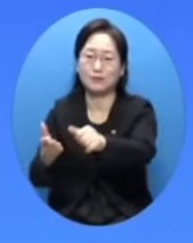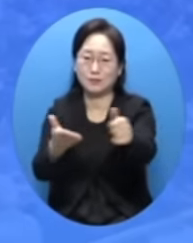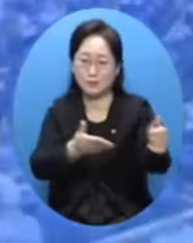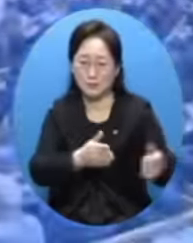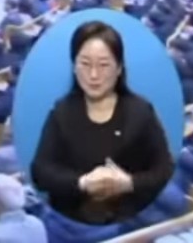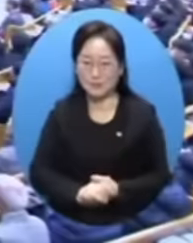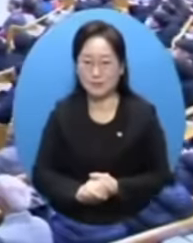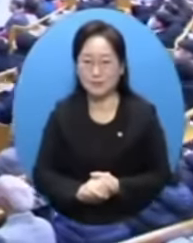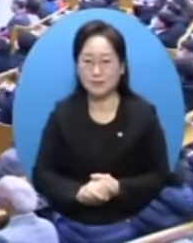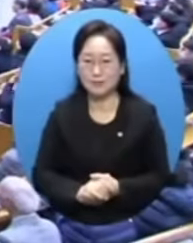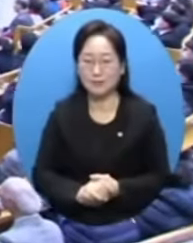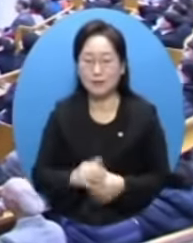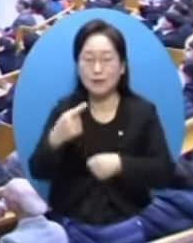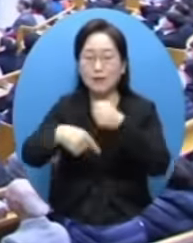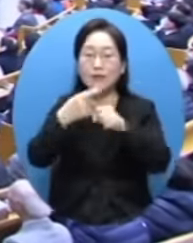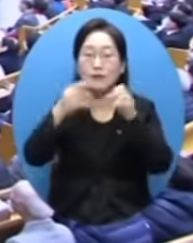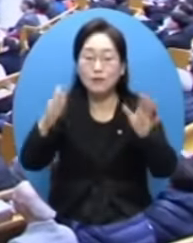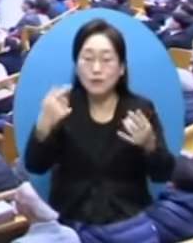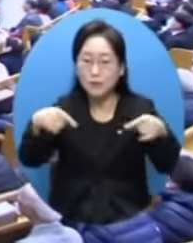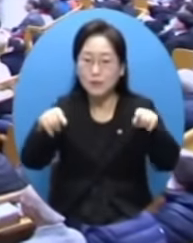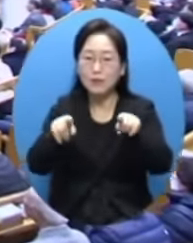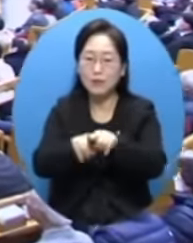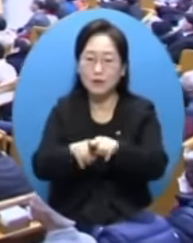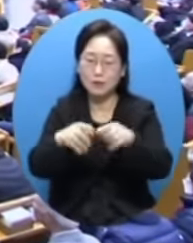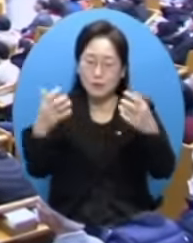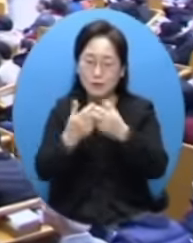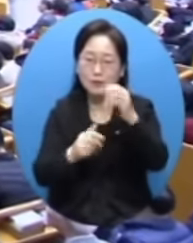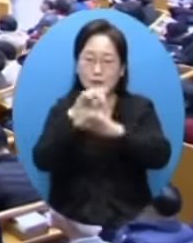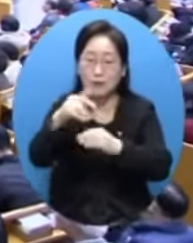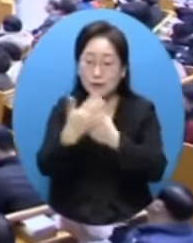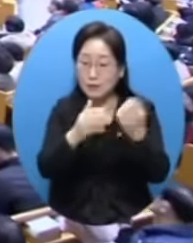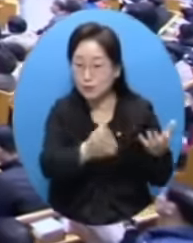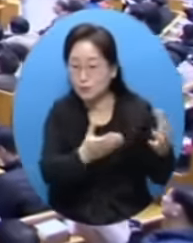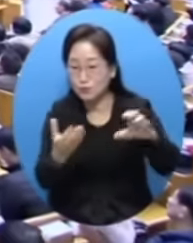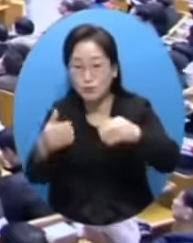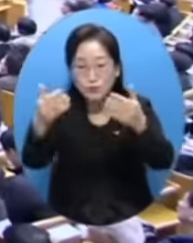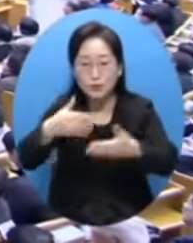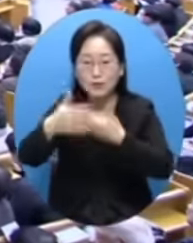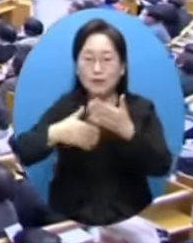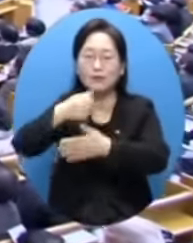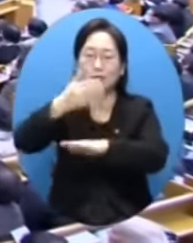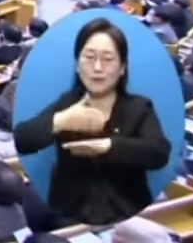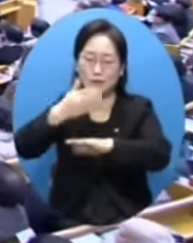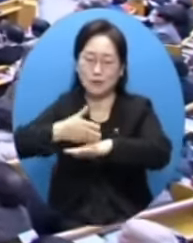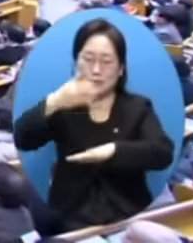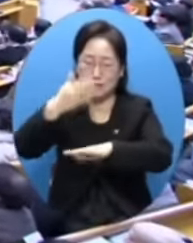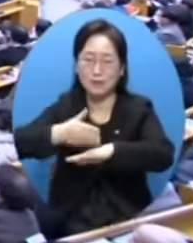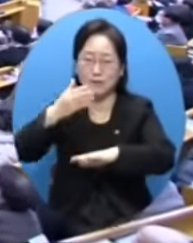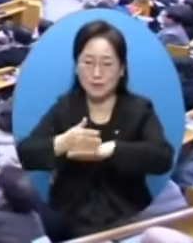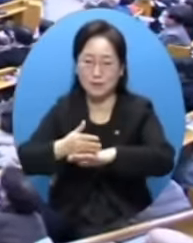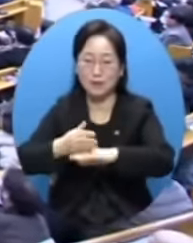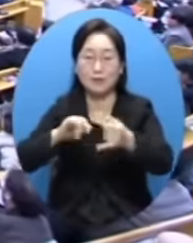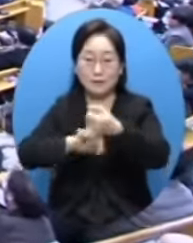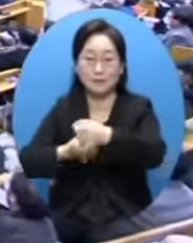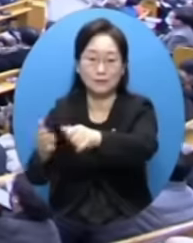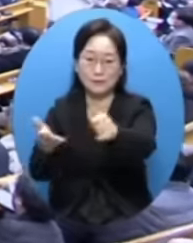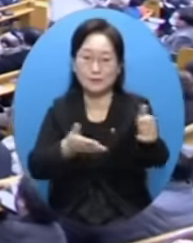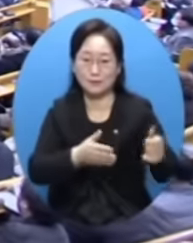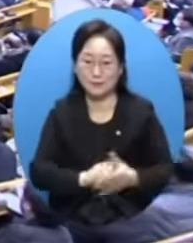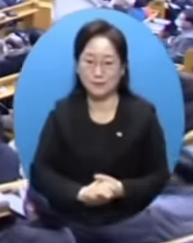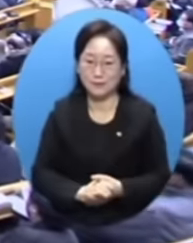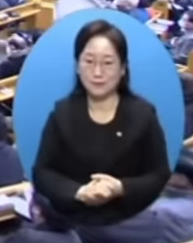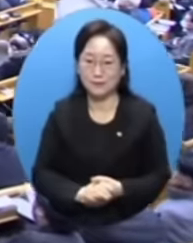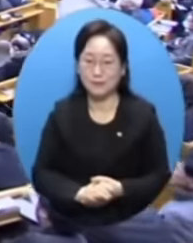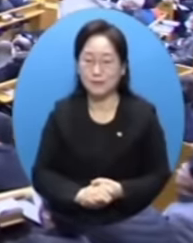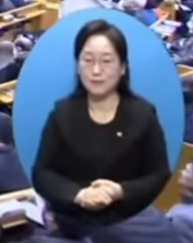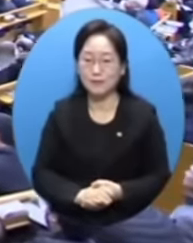것입니다 한 동안 함께해주시고 넘 부 하나님께 감사 또 감사를 드리는 여러분 모두 되기를